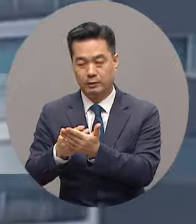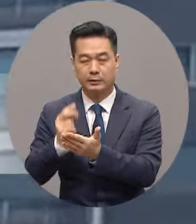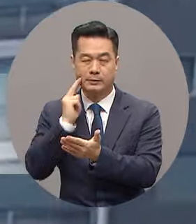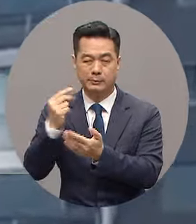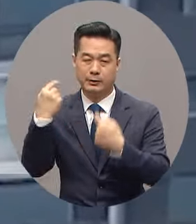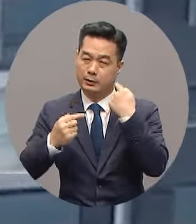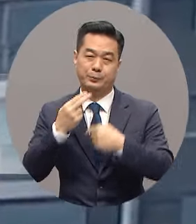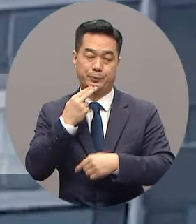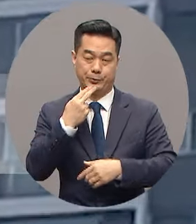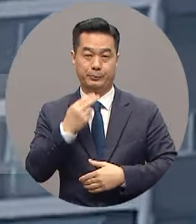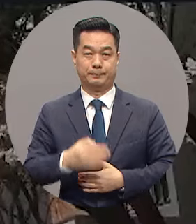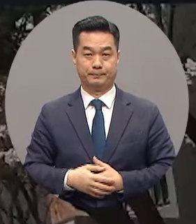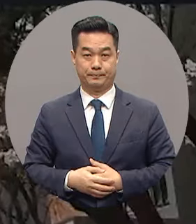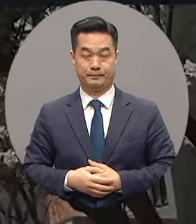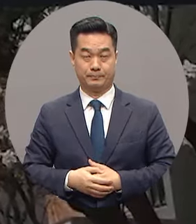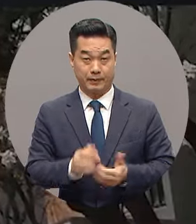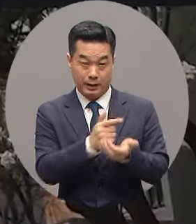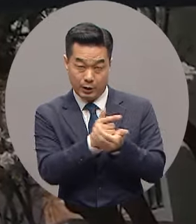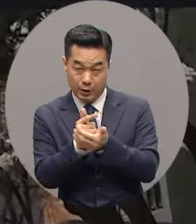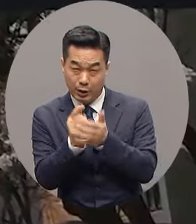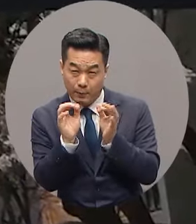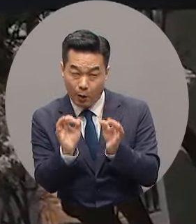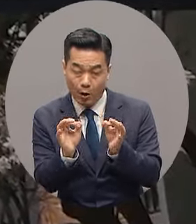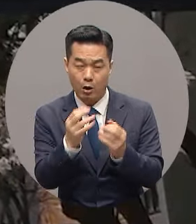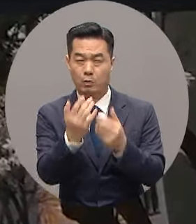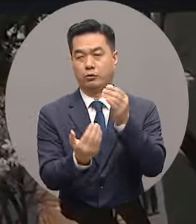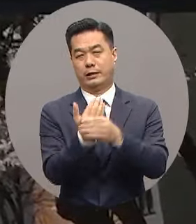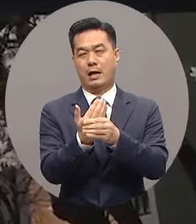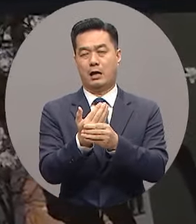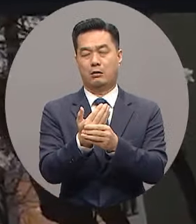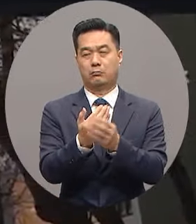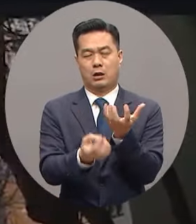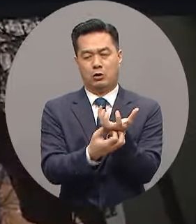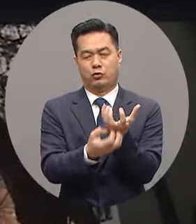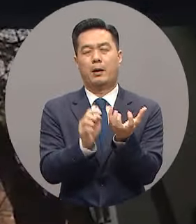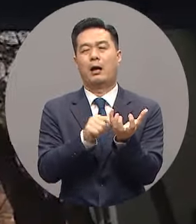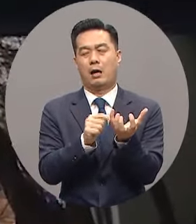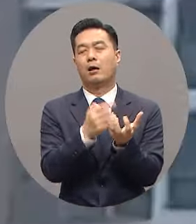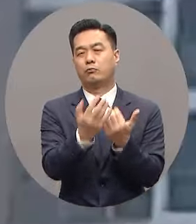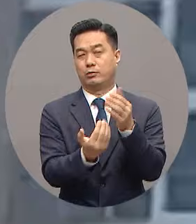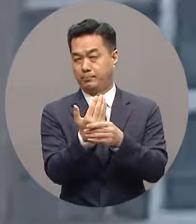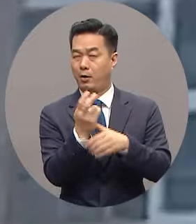없었습니다. 소방당국은 불이 난 세대의 주방에서 화재가 시작된